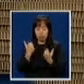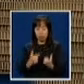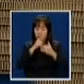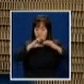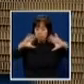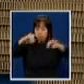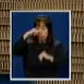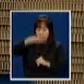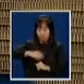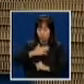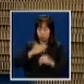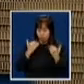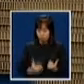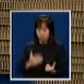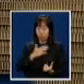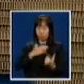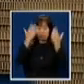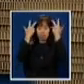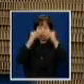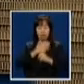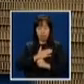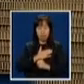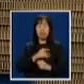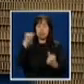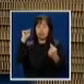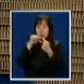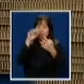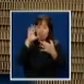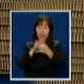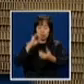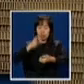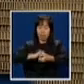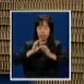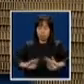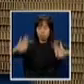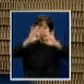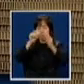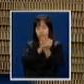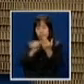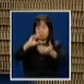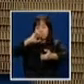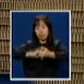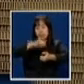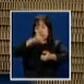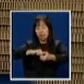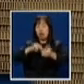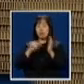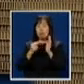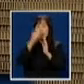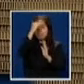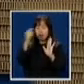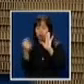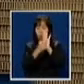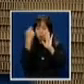ยเฉพาะรัฐบาลชุดปัจจุบันและผมนั้นเนี่ยยึดถือในเรื่องของสนธิสัญญานะครับก็คือการกำหนดว่าสันปันน้ำคือเส้นเขต